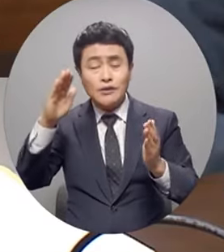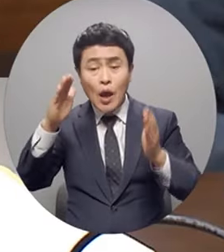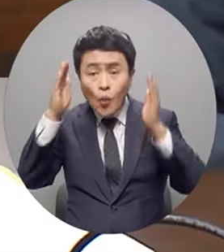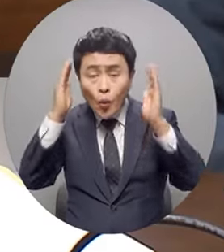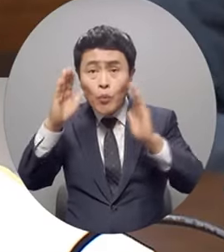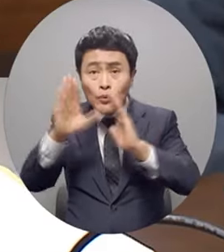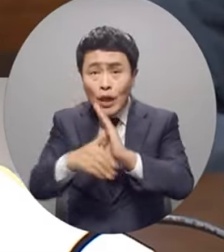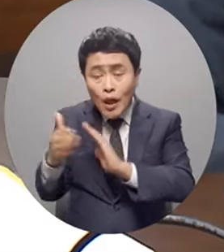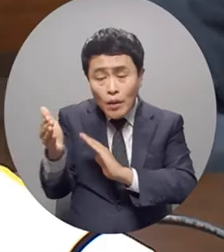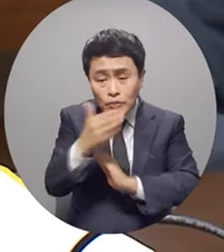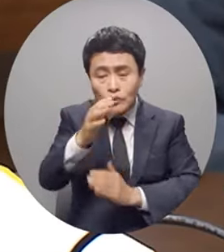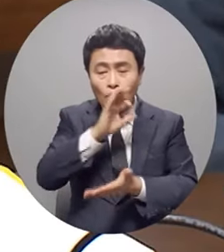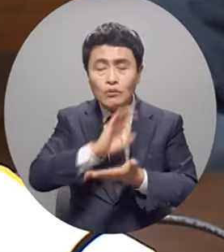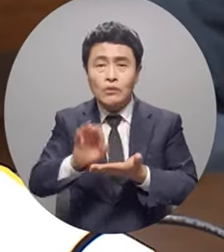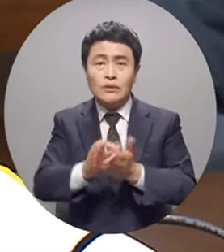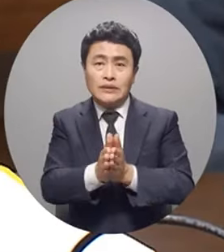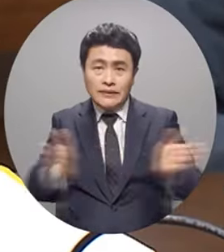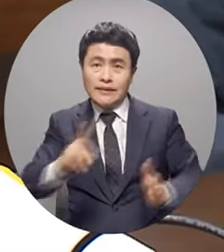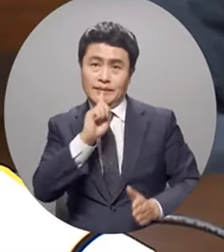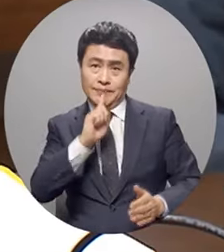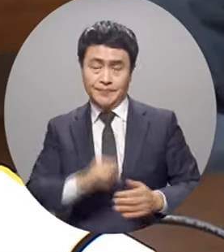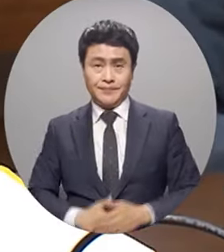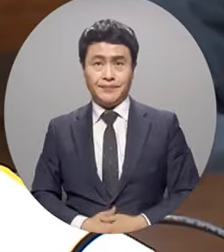적용된다고 설명했습니다 건전한